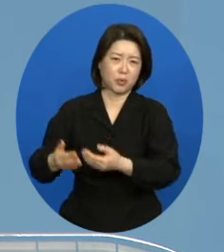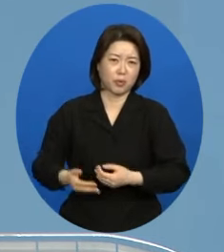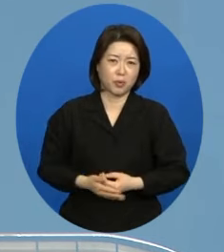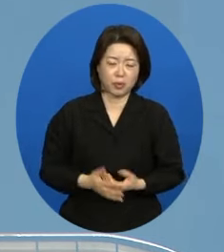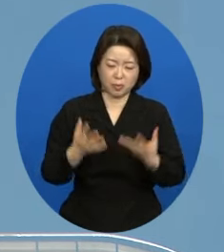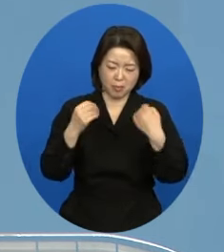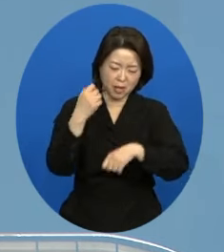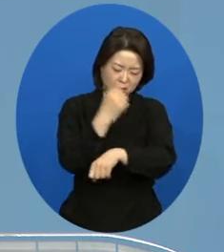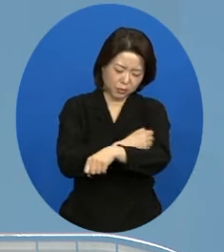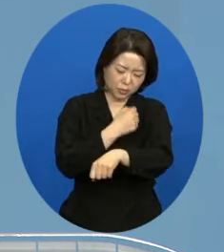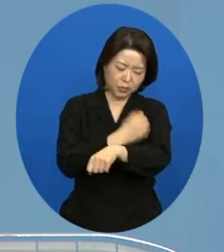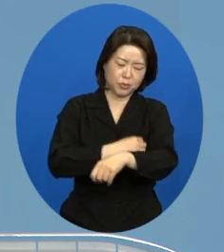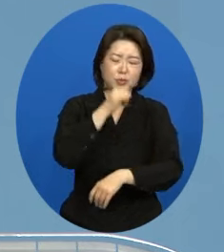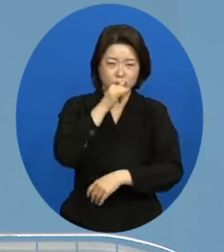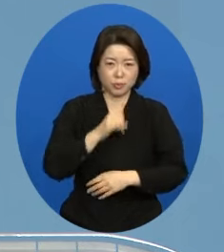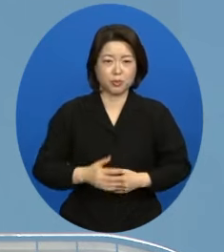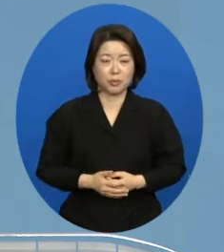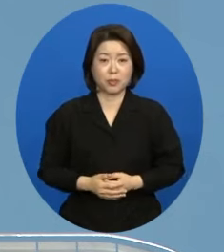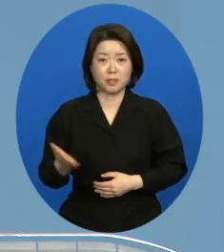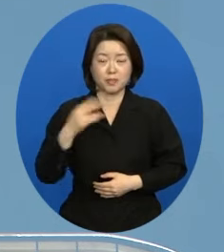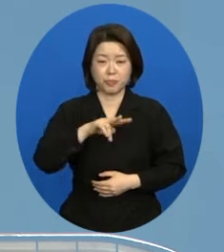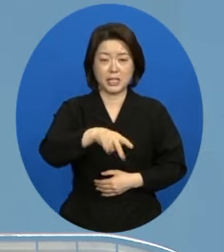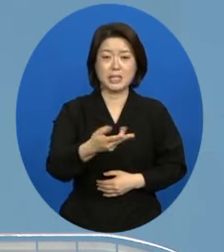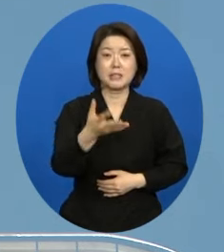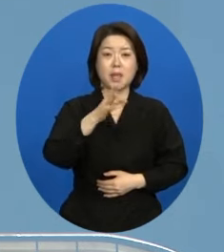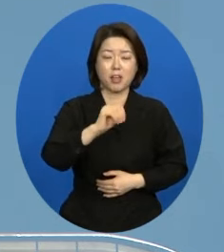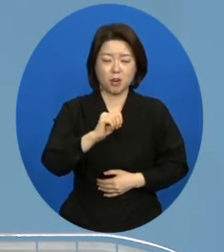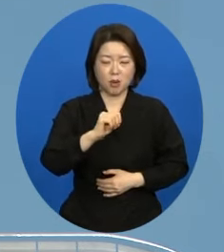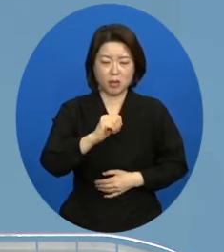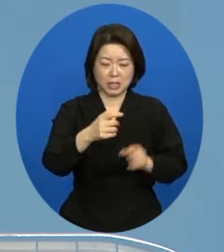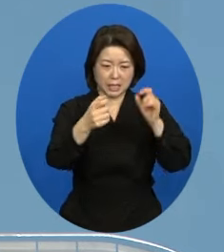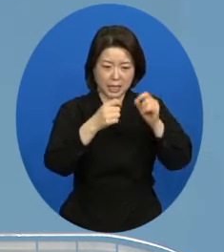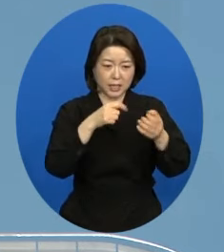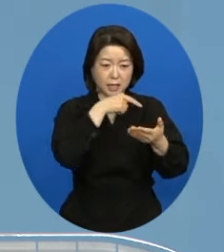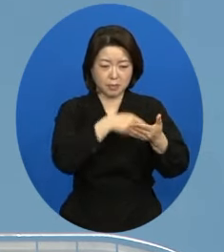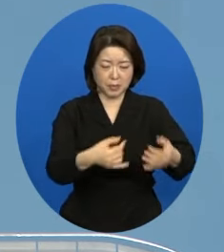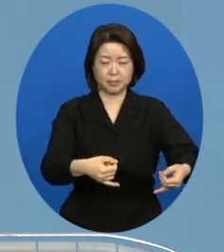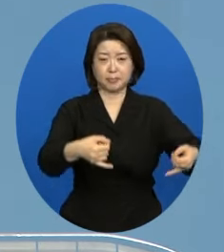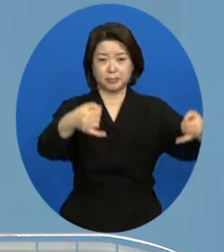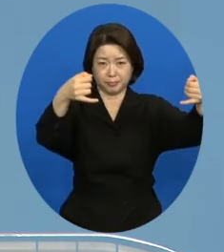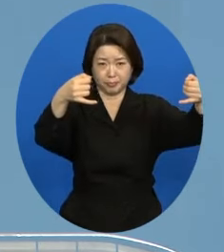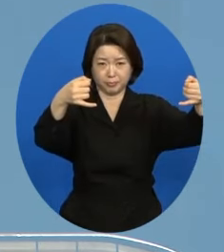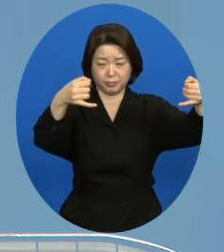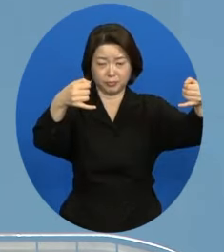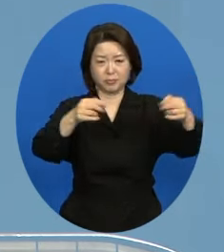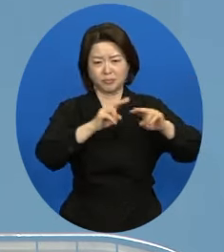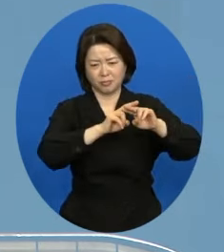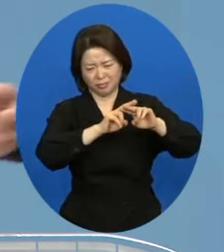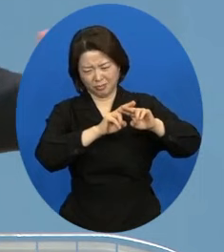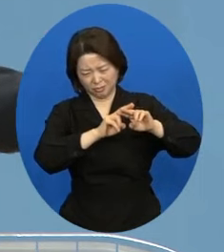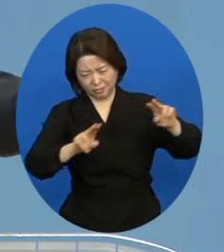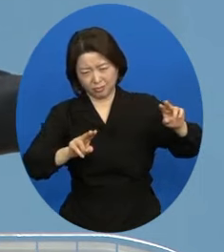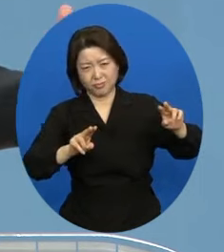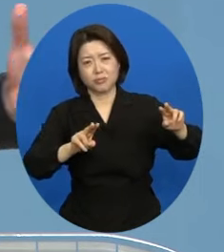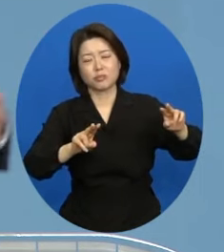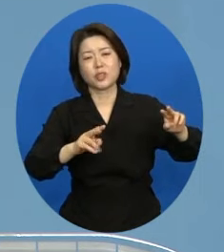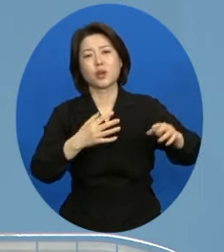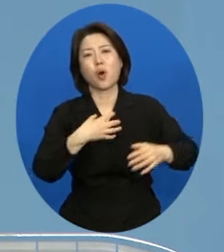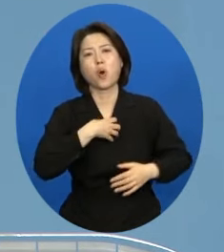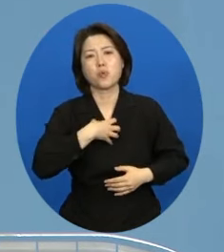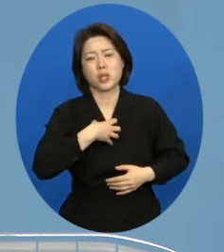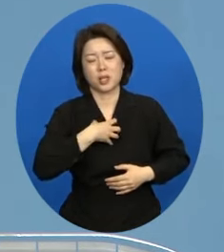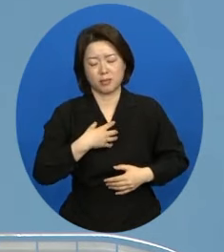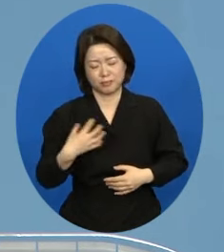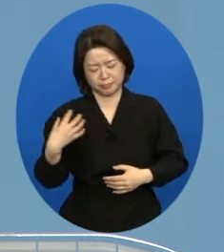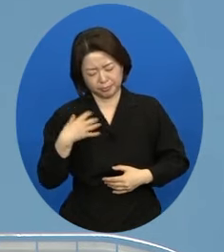희생이 있었습니다 한때 200억 가까이 넘게 지었던 빛이 있었어요 부도 위기가 있었습니다 너무나 많은 이자를